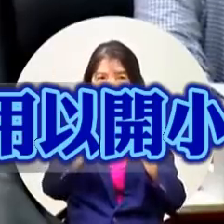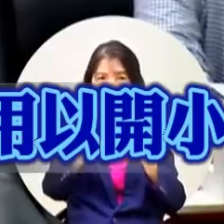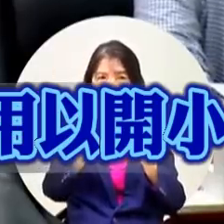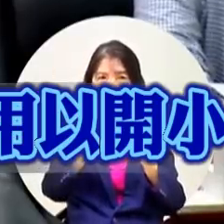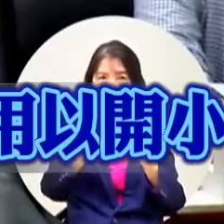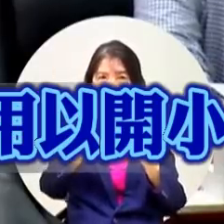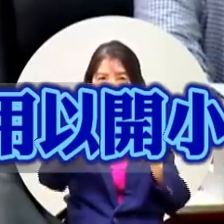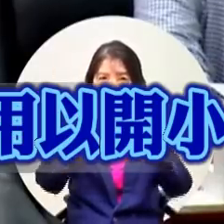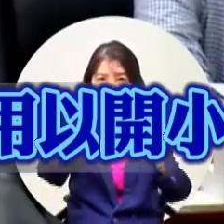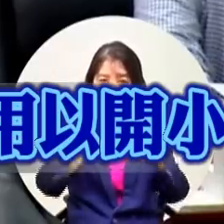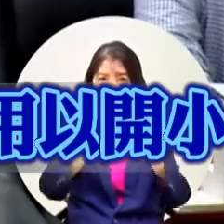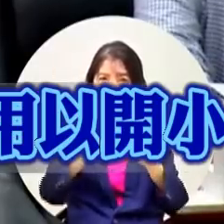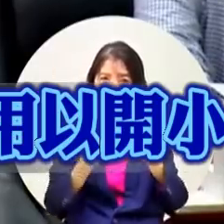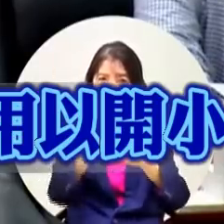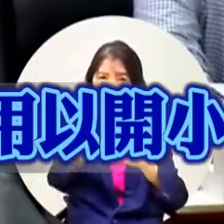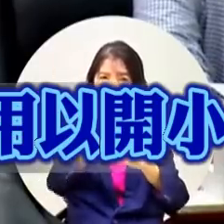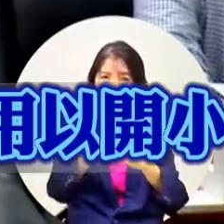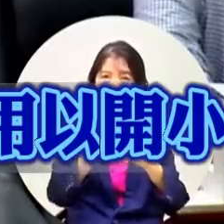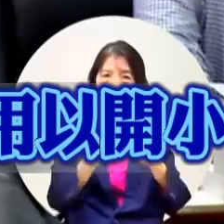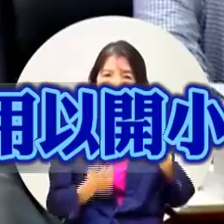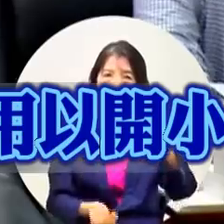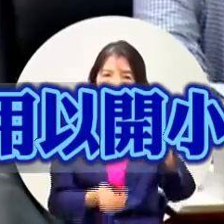率高达